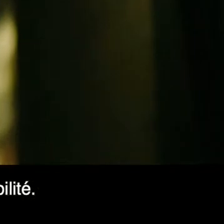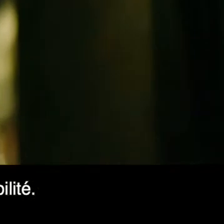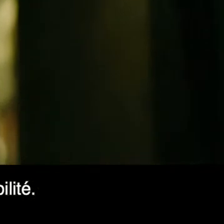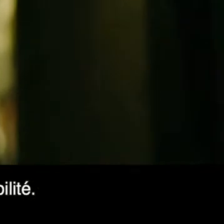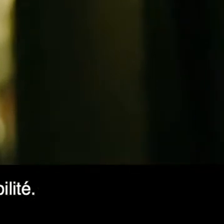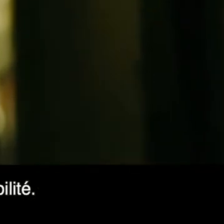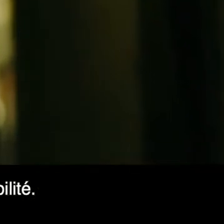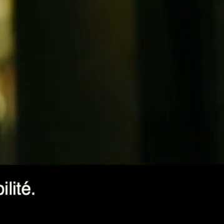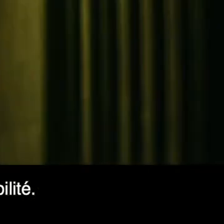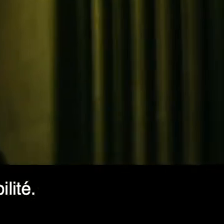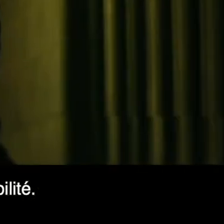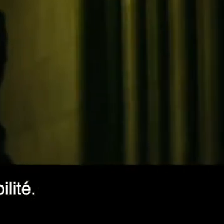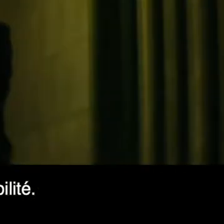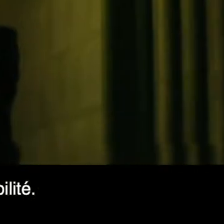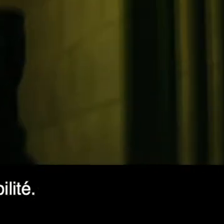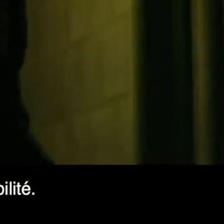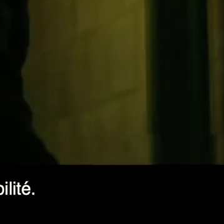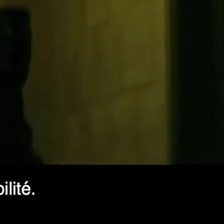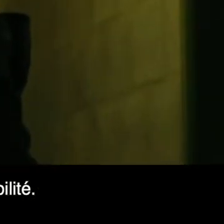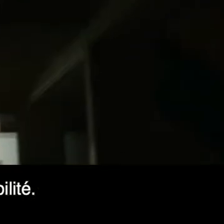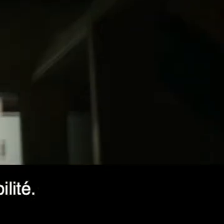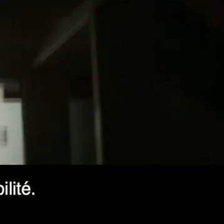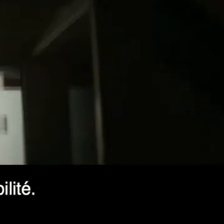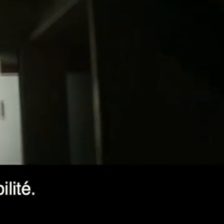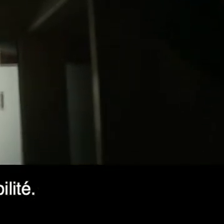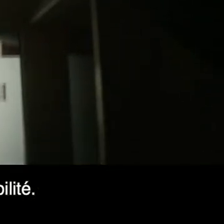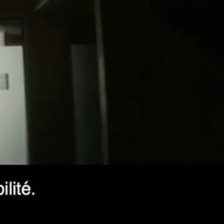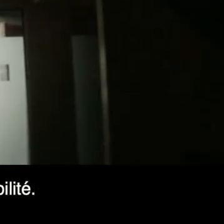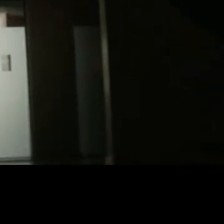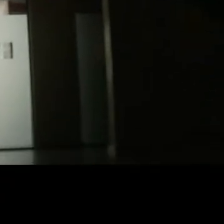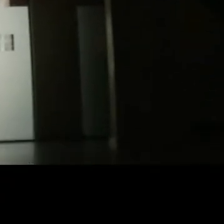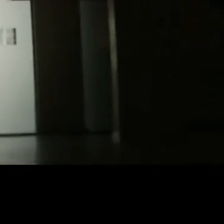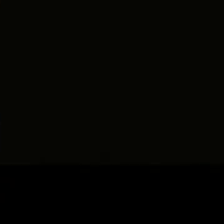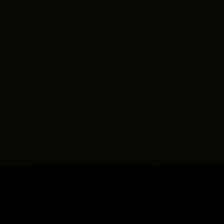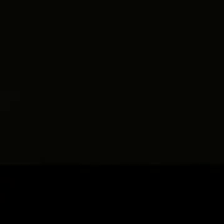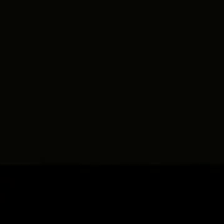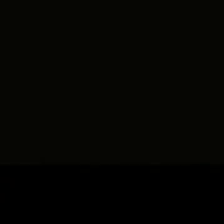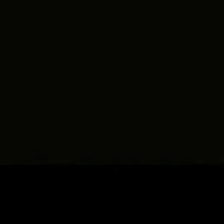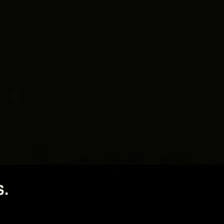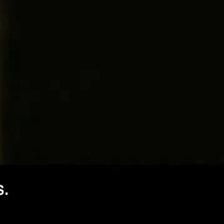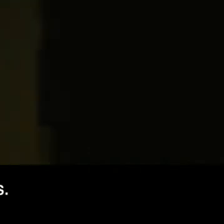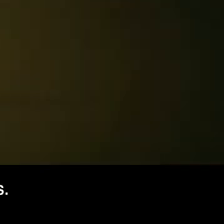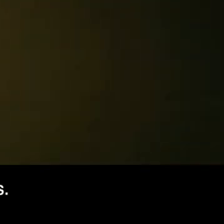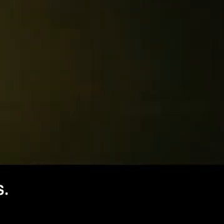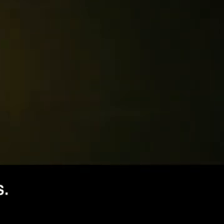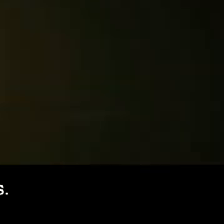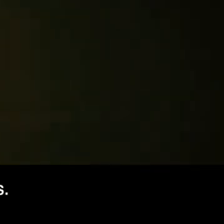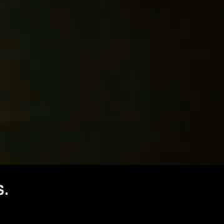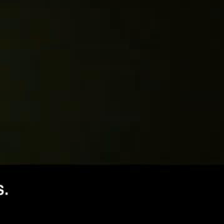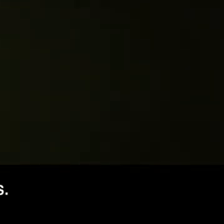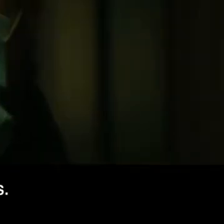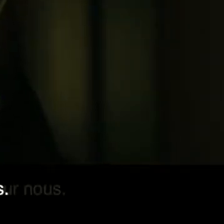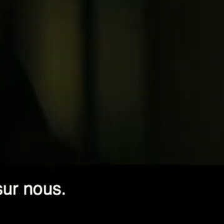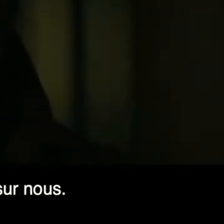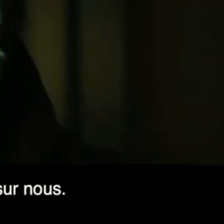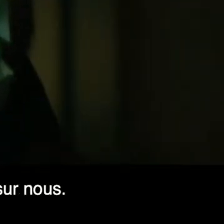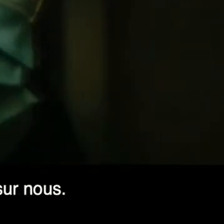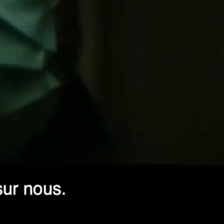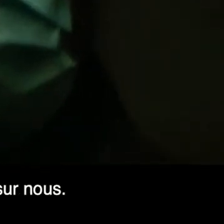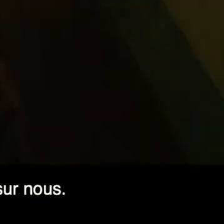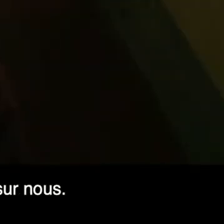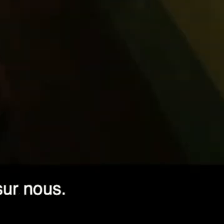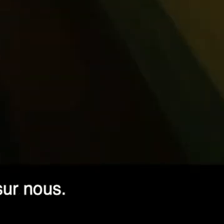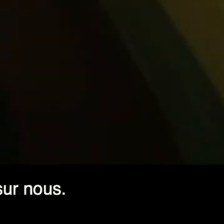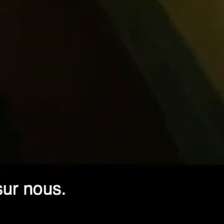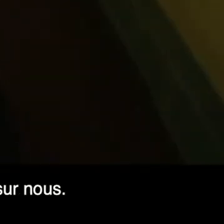Chacun a un rôle à jouer. Une responsabilité. On doit pouvoir compter sur les autres, comme les autres